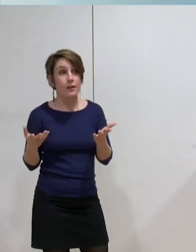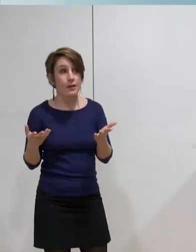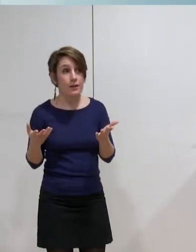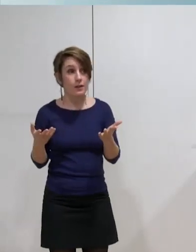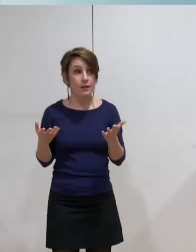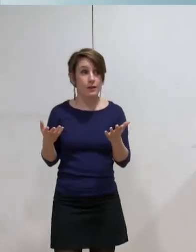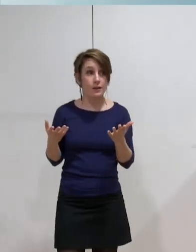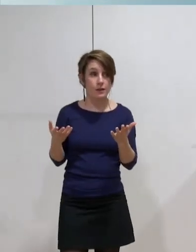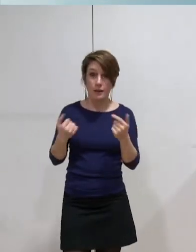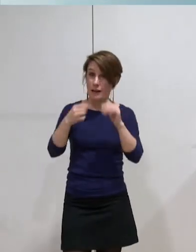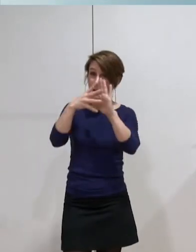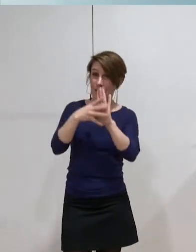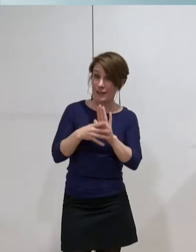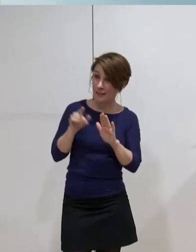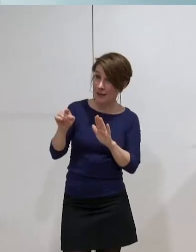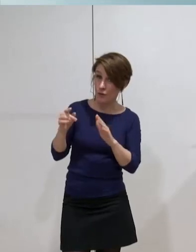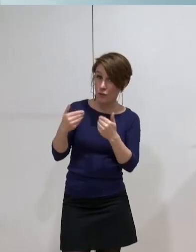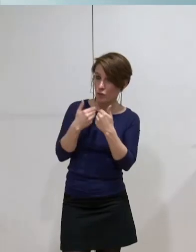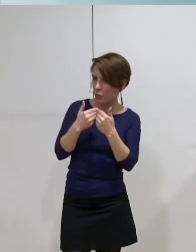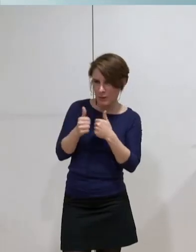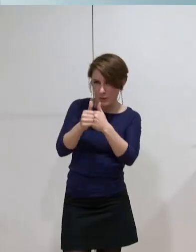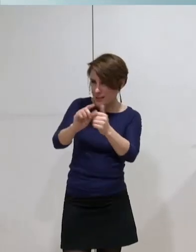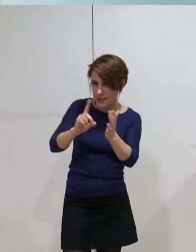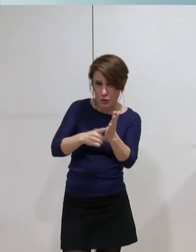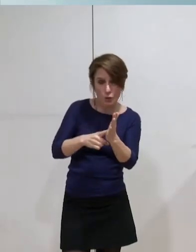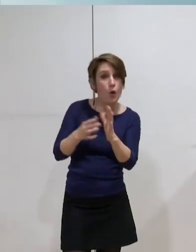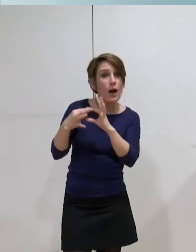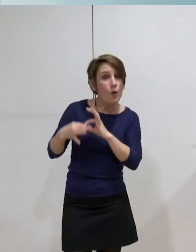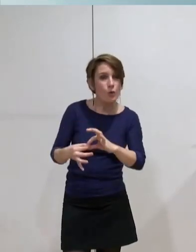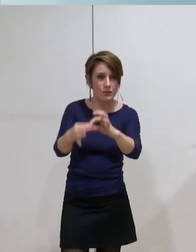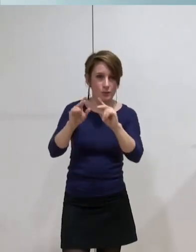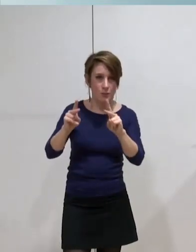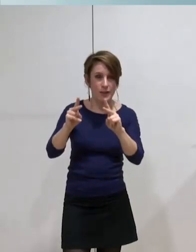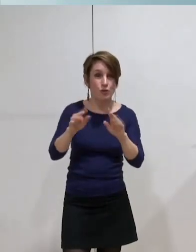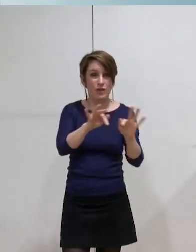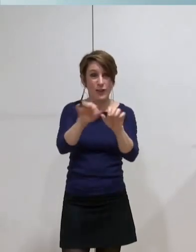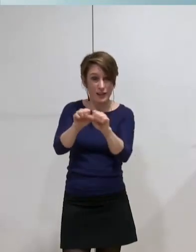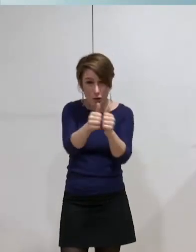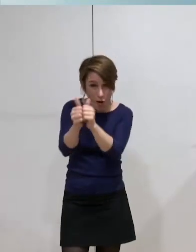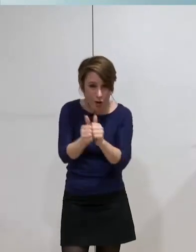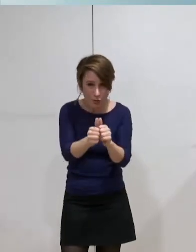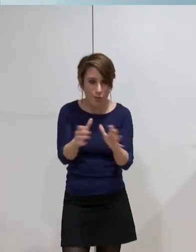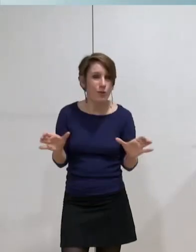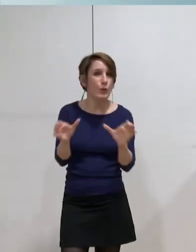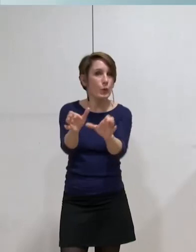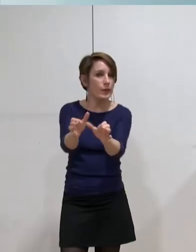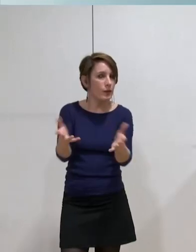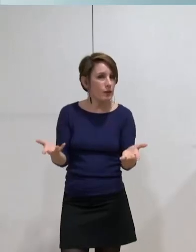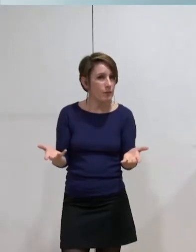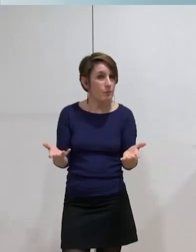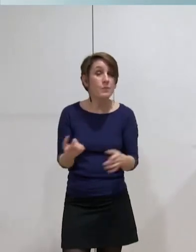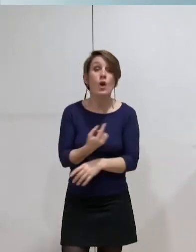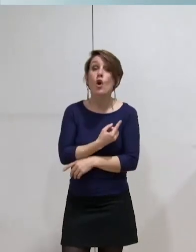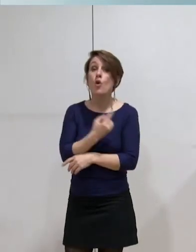délibération sont des des critères de droit continuité pédagogique et regroupement de frattererie la seule raison pour laquelle on pourrait